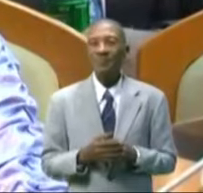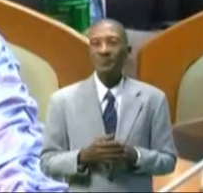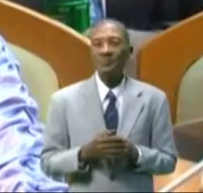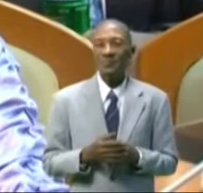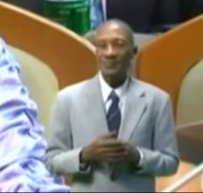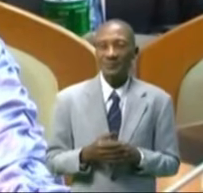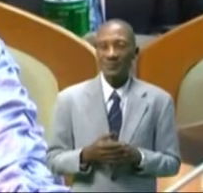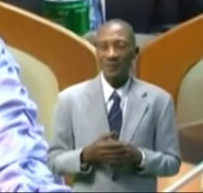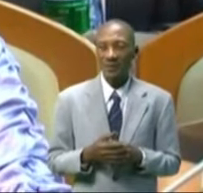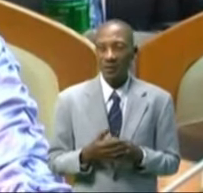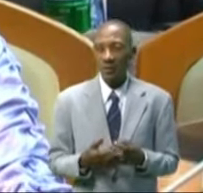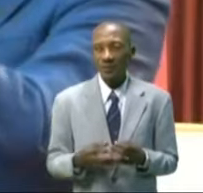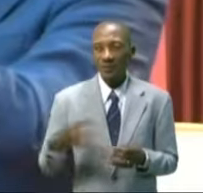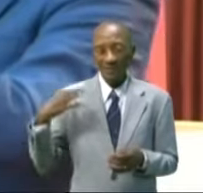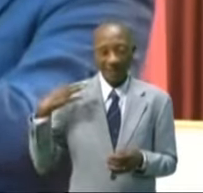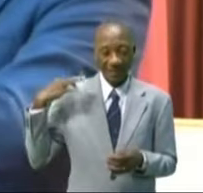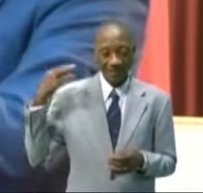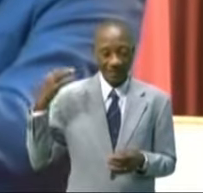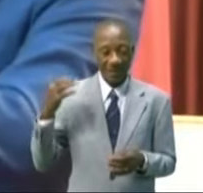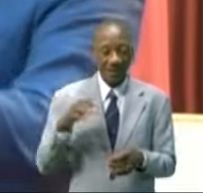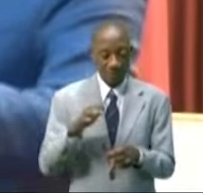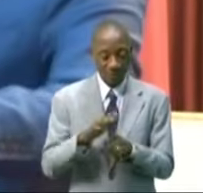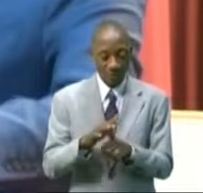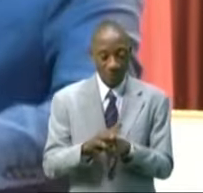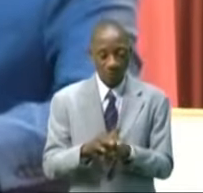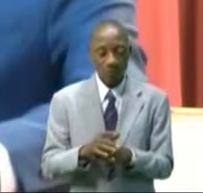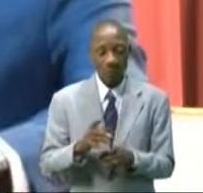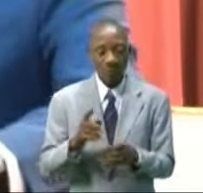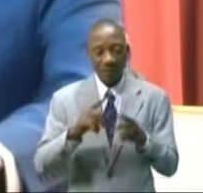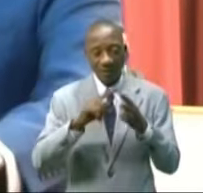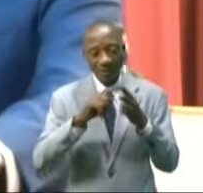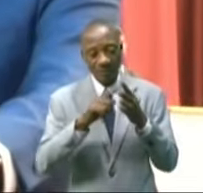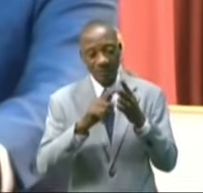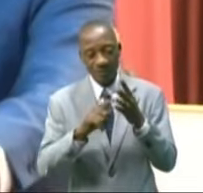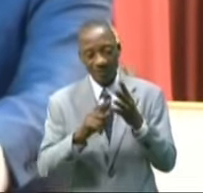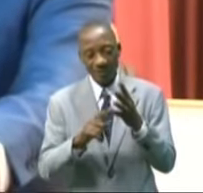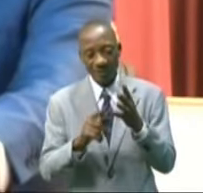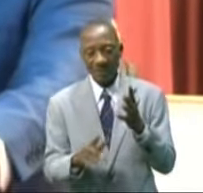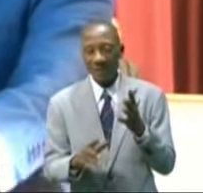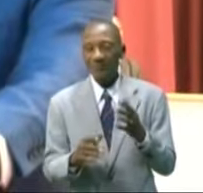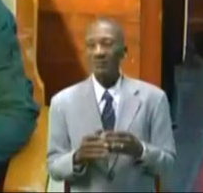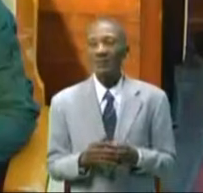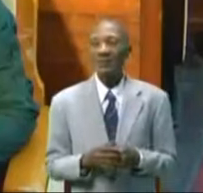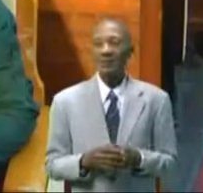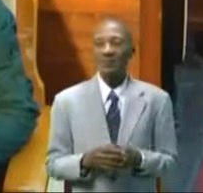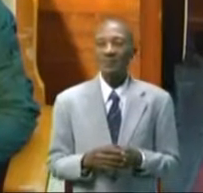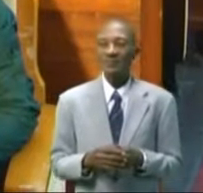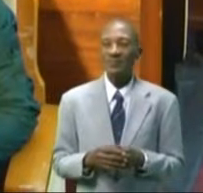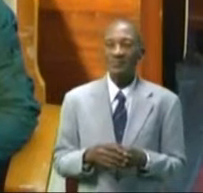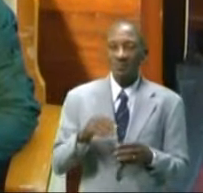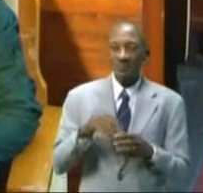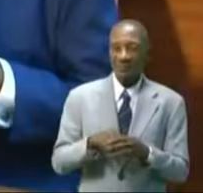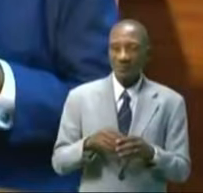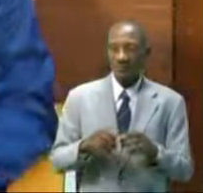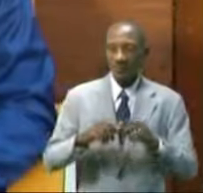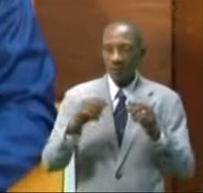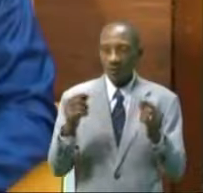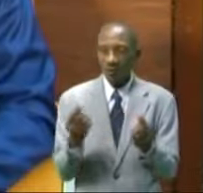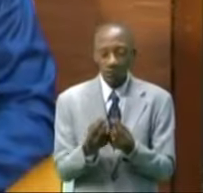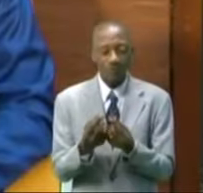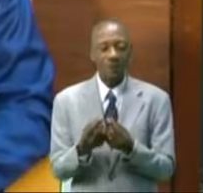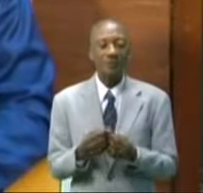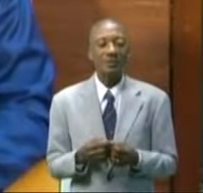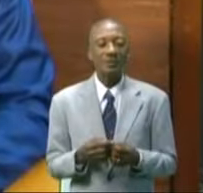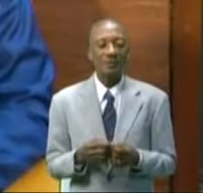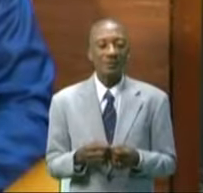l'ambiance, sinon la chaleur des débats en plénière autour des propositions et projets de loi, les contrôles parlementaires.